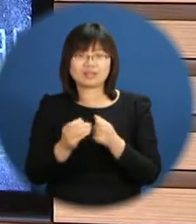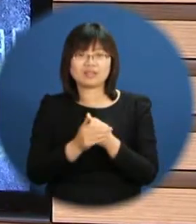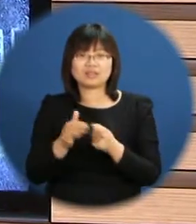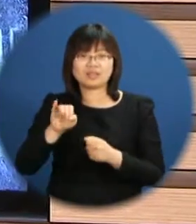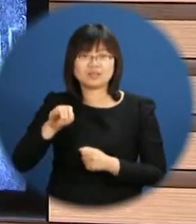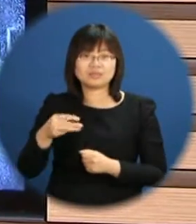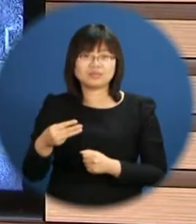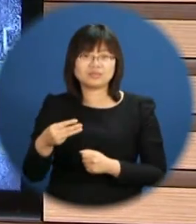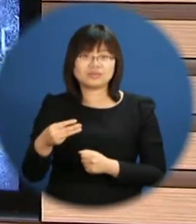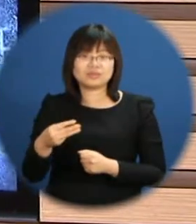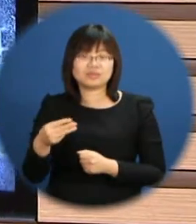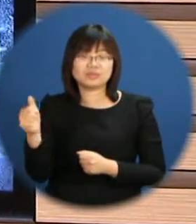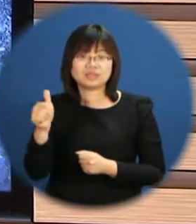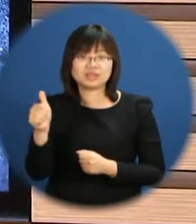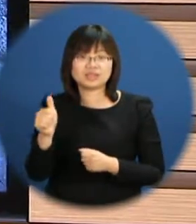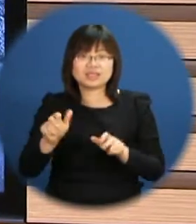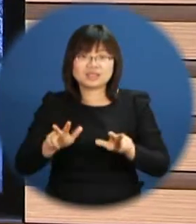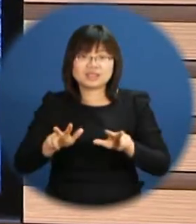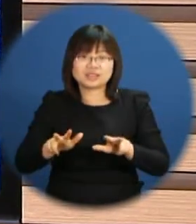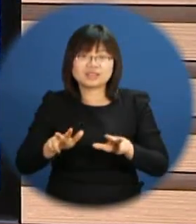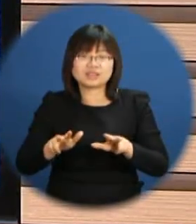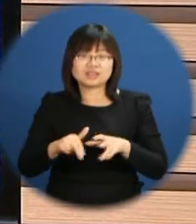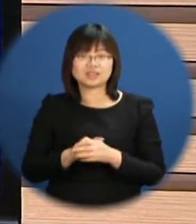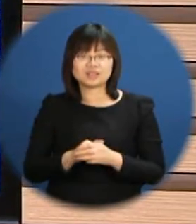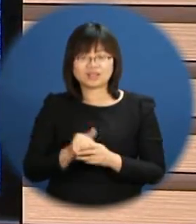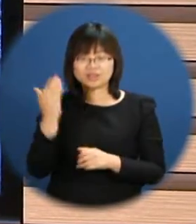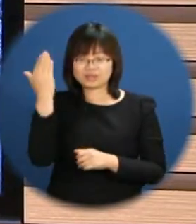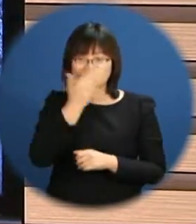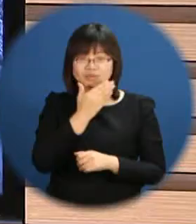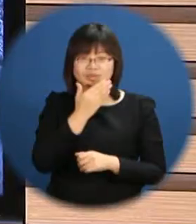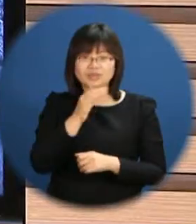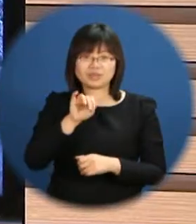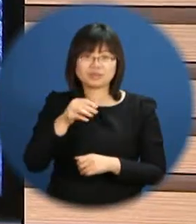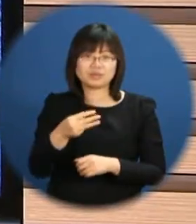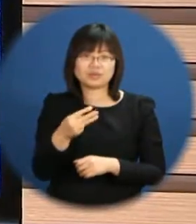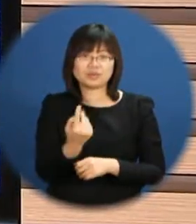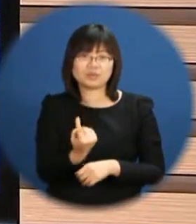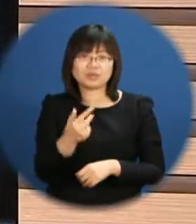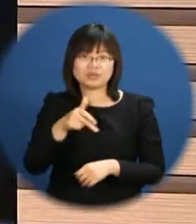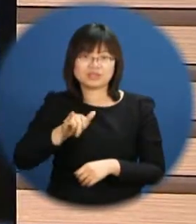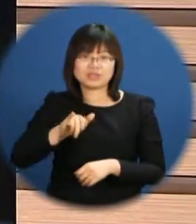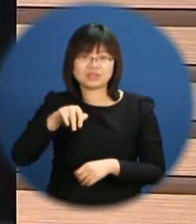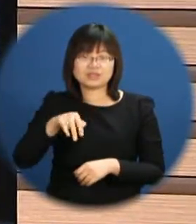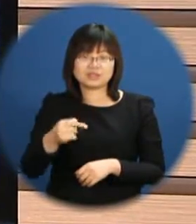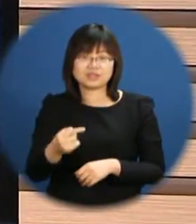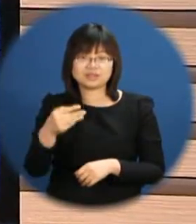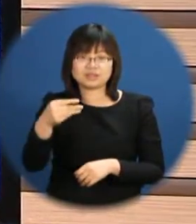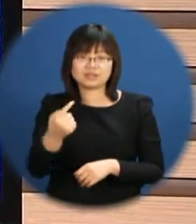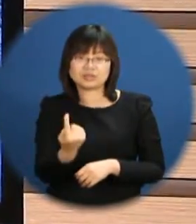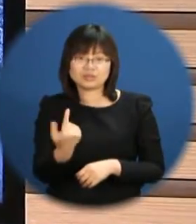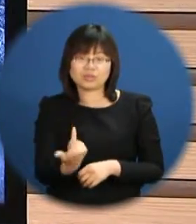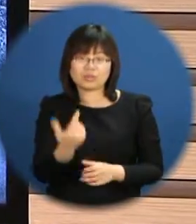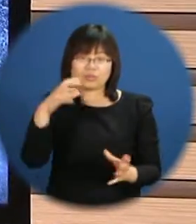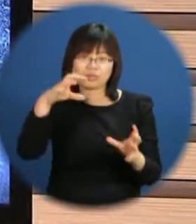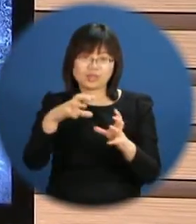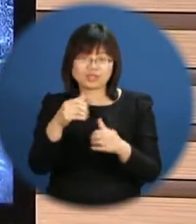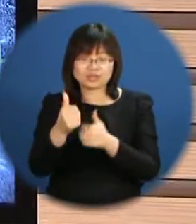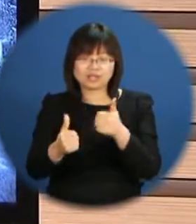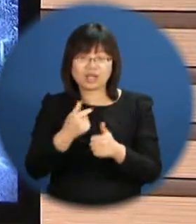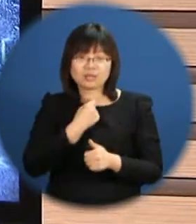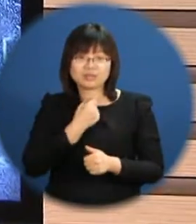프리스트 일리가 내가 이 순수 플러시 스톤을 모아서 그 아까 말씀드린 실험해 보고 싶었는데 나와